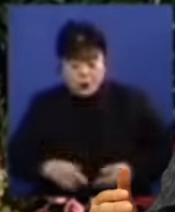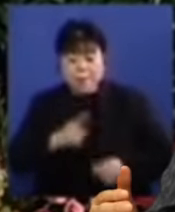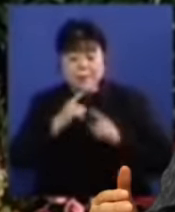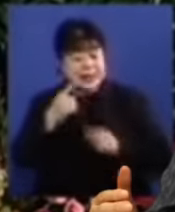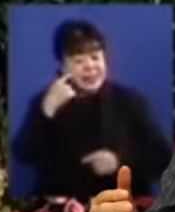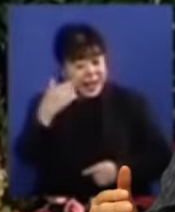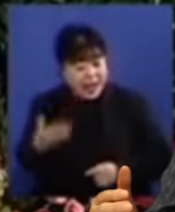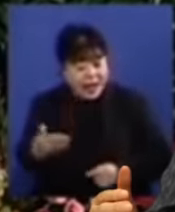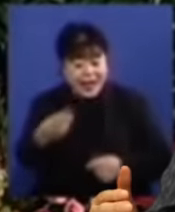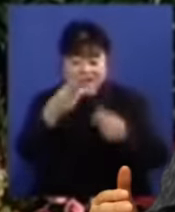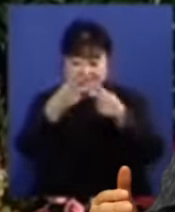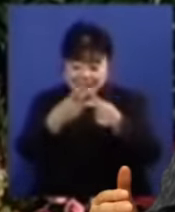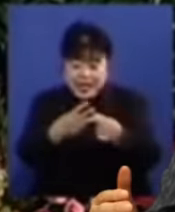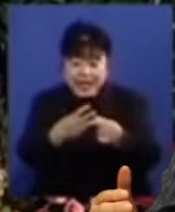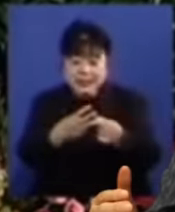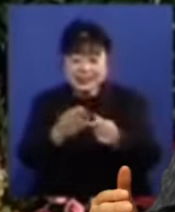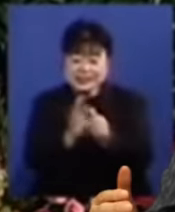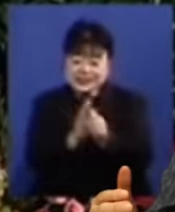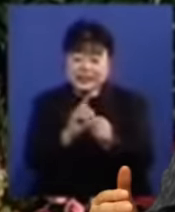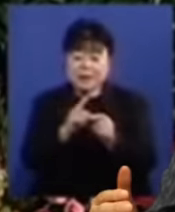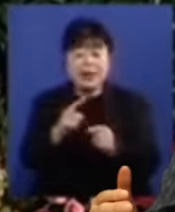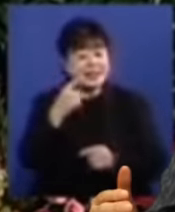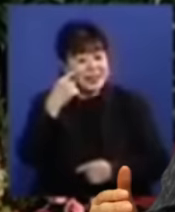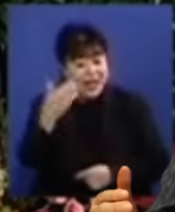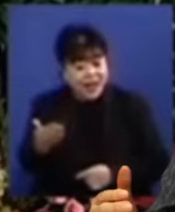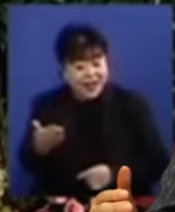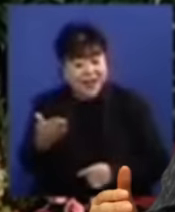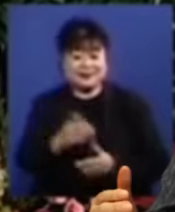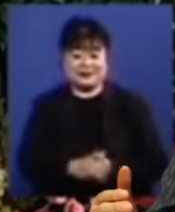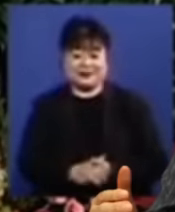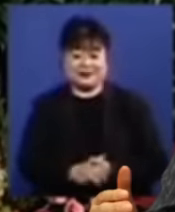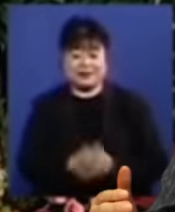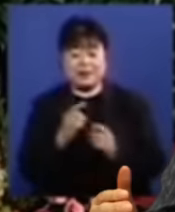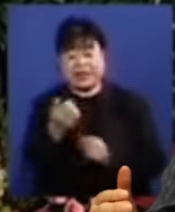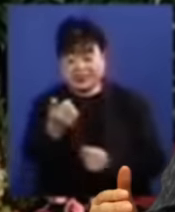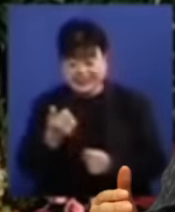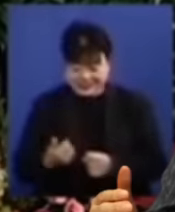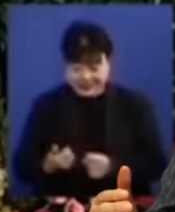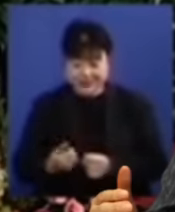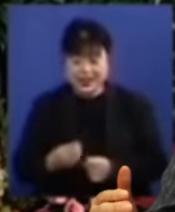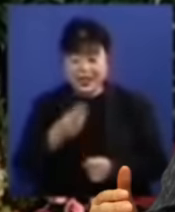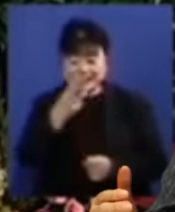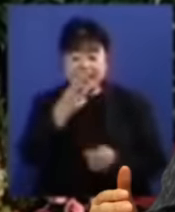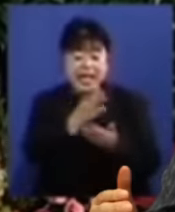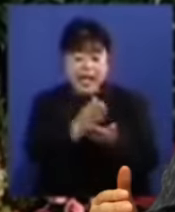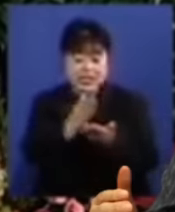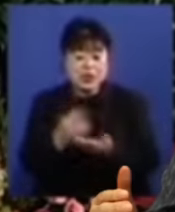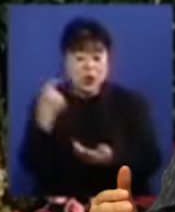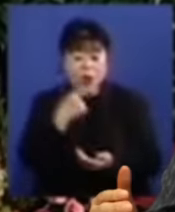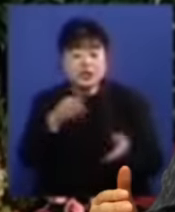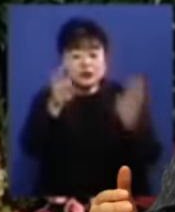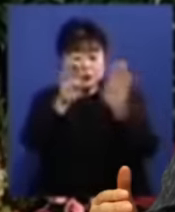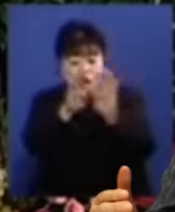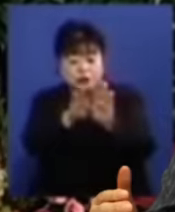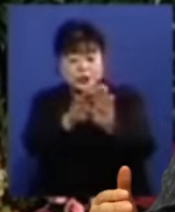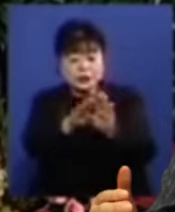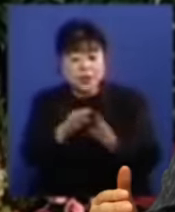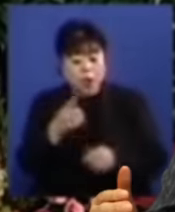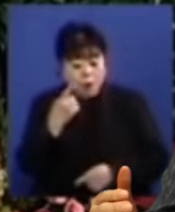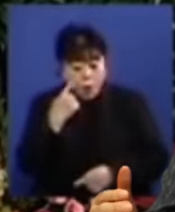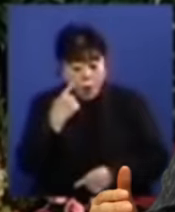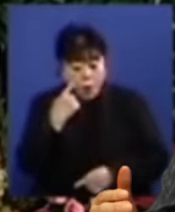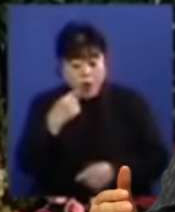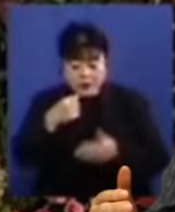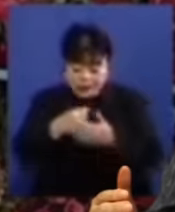말인가? 셋째 그것은 친절한 말인가? 우리가 말하기 전에 이러한 세 가지 황금문을 확실히 지났다고